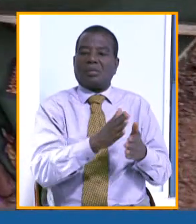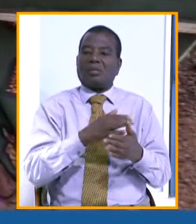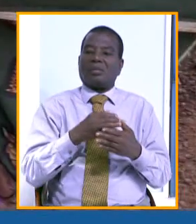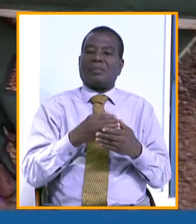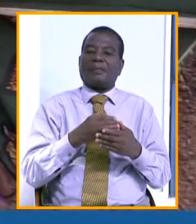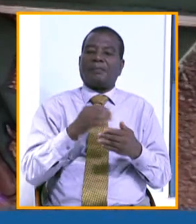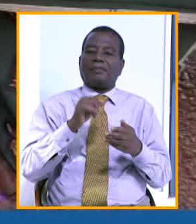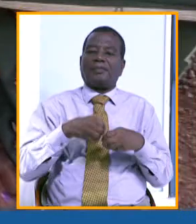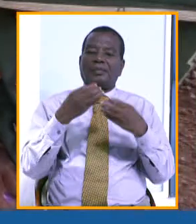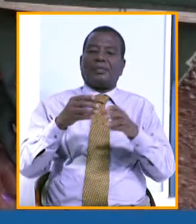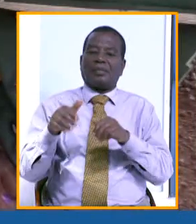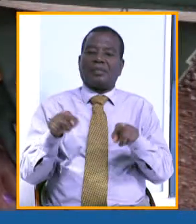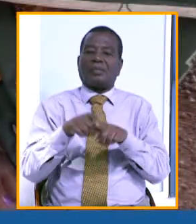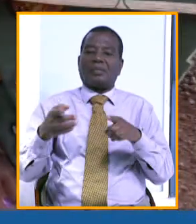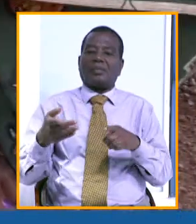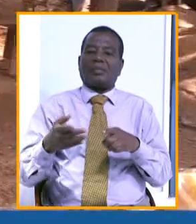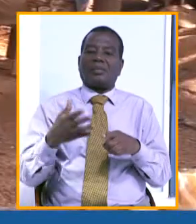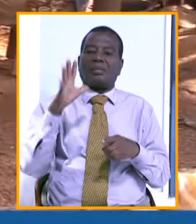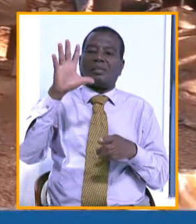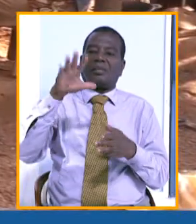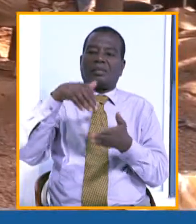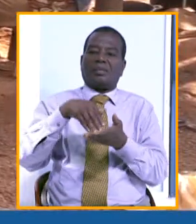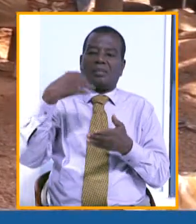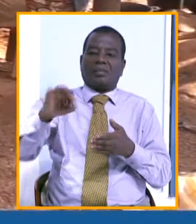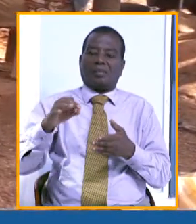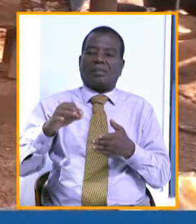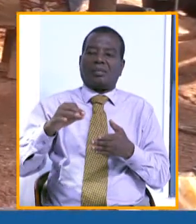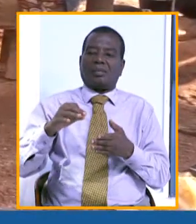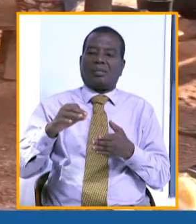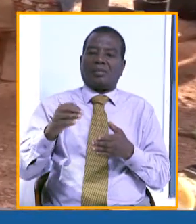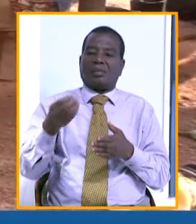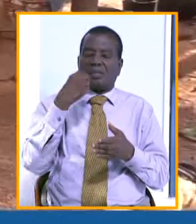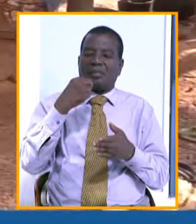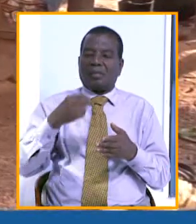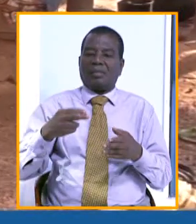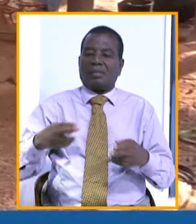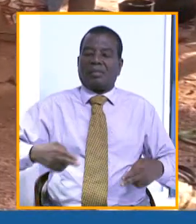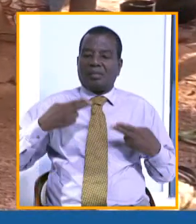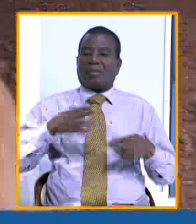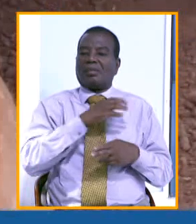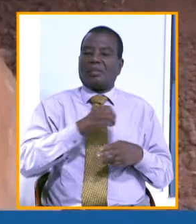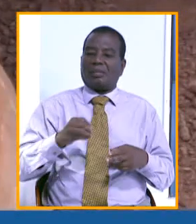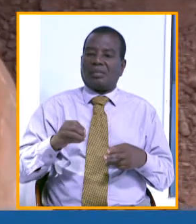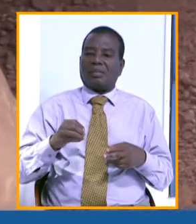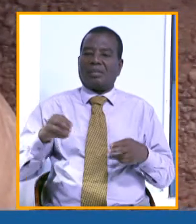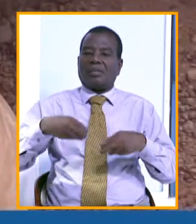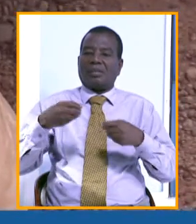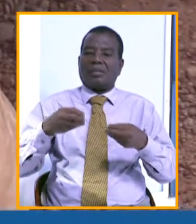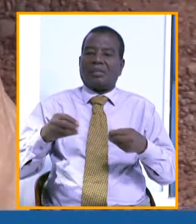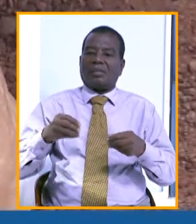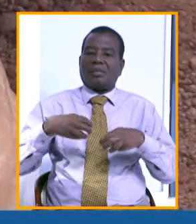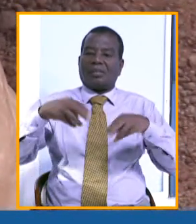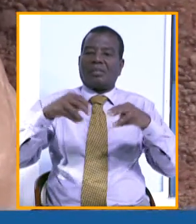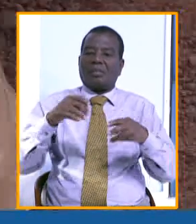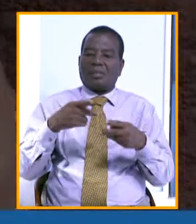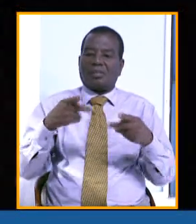Ça est rentré comme ça là. C'est simple. À la fois, un aliment de subsistance et un produit commercial très présent sur